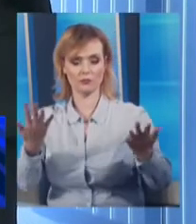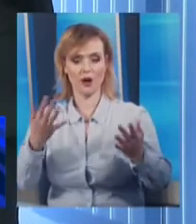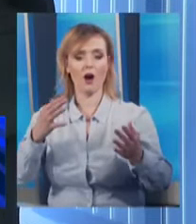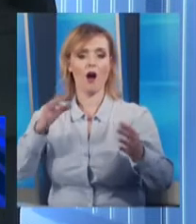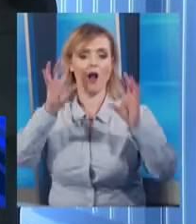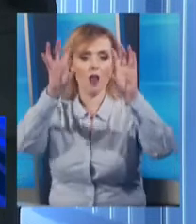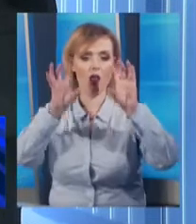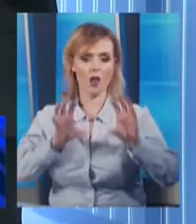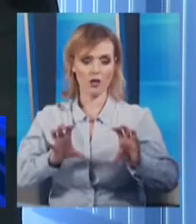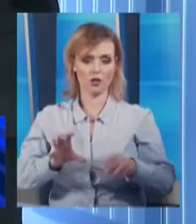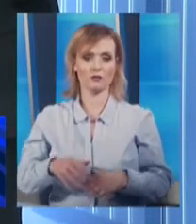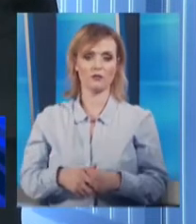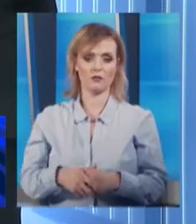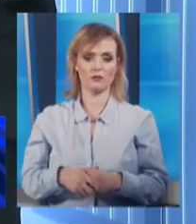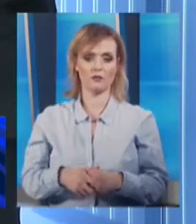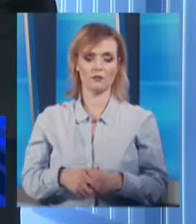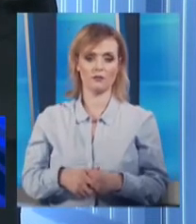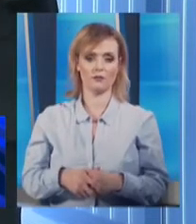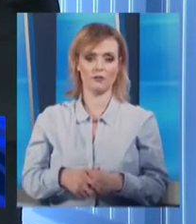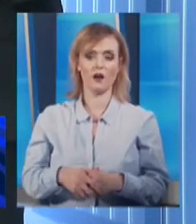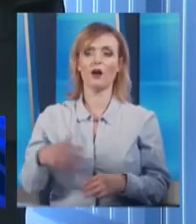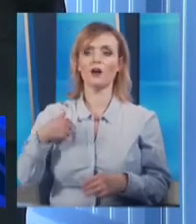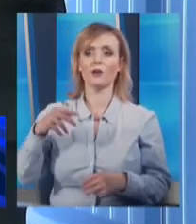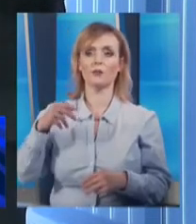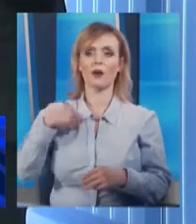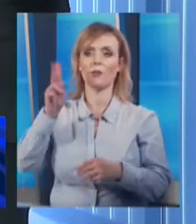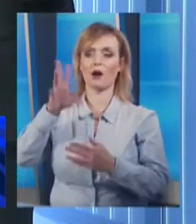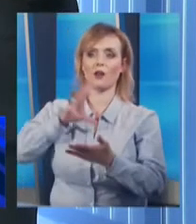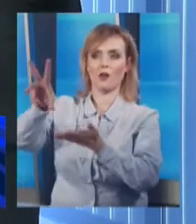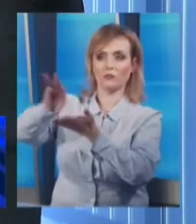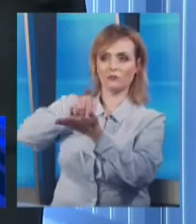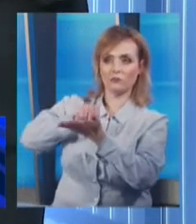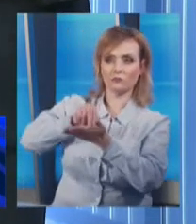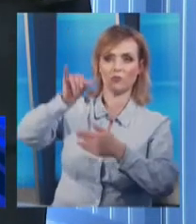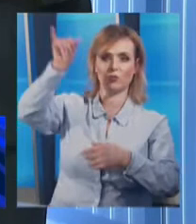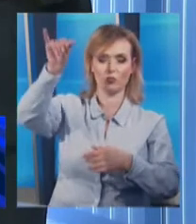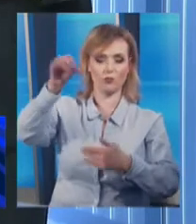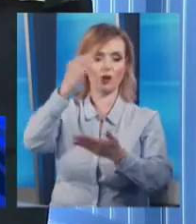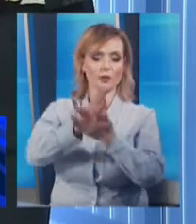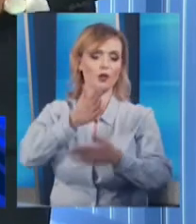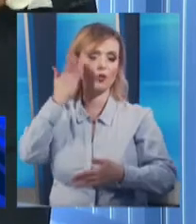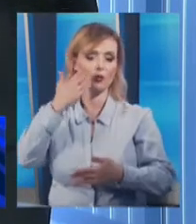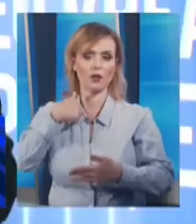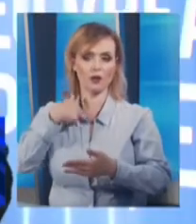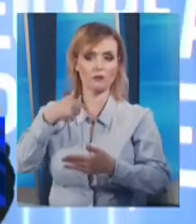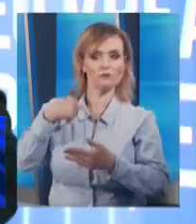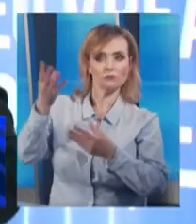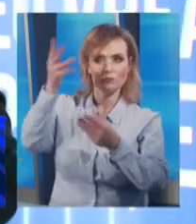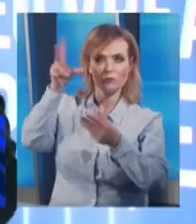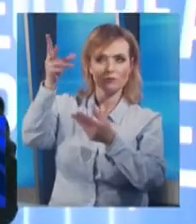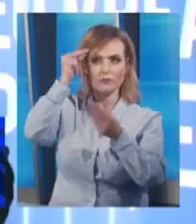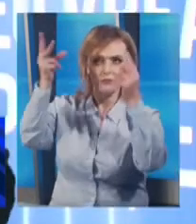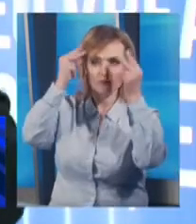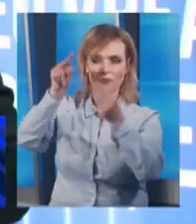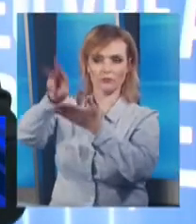care le-am preluat acum 5 luni de zile în urmă, când am fost la București, m-am inspirat din procedurile de acolo, din reformele de acolo. Odată